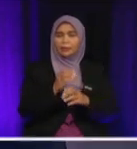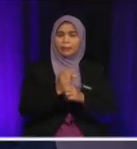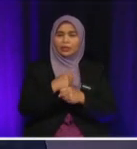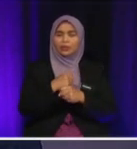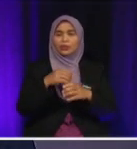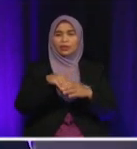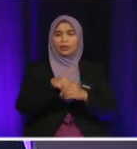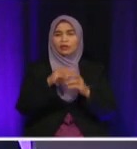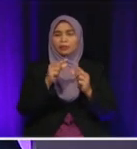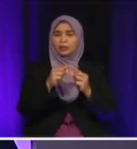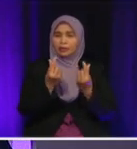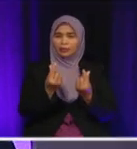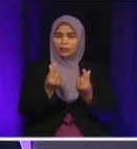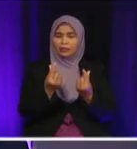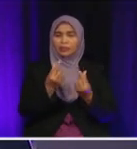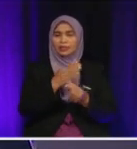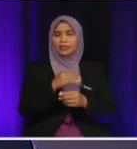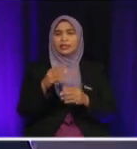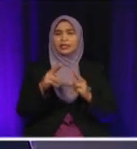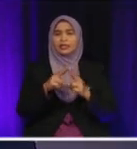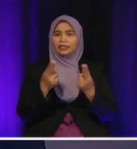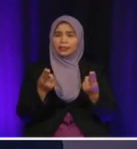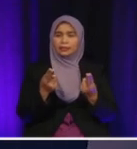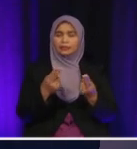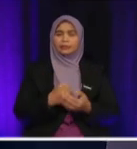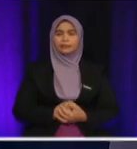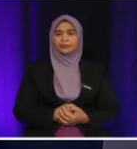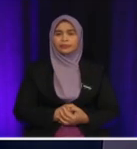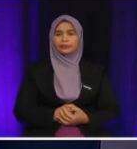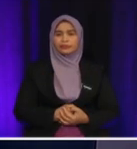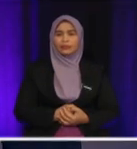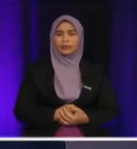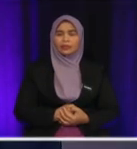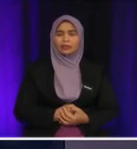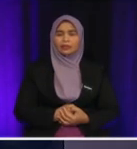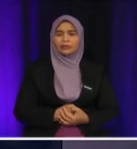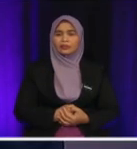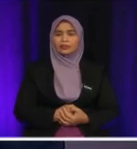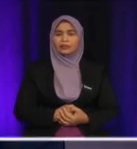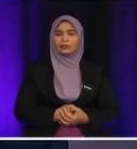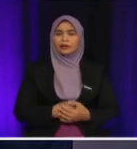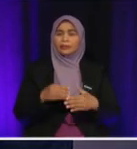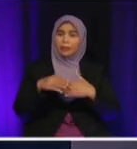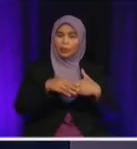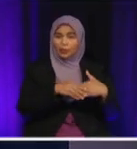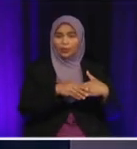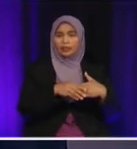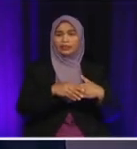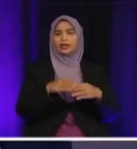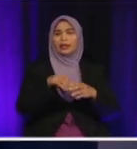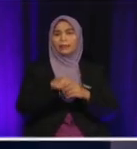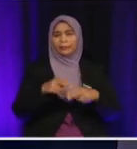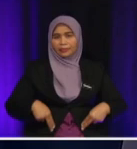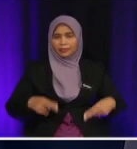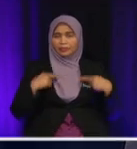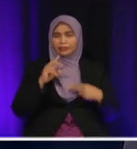dalam Al-Quran dan juga As-Sunnah. Macam kita sebut selalulah. Al-Quran dan As-Sunnah ini panduan dalam hidup kita.